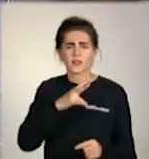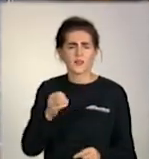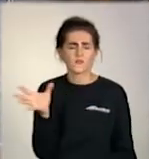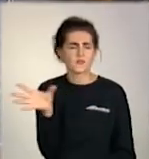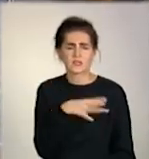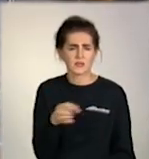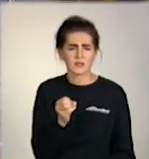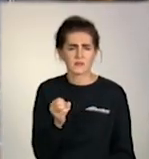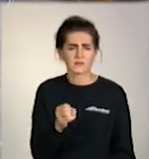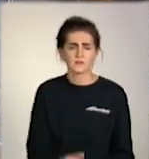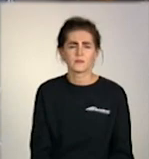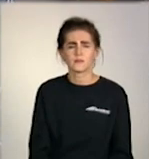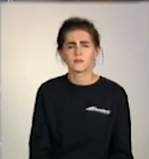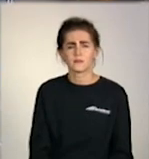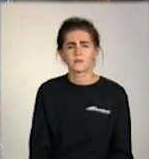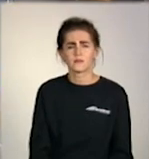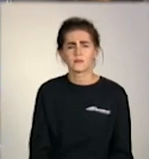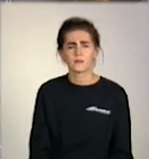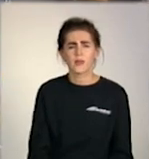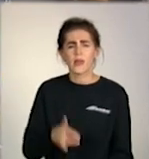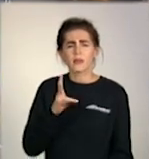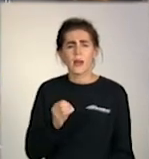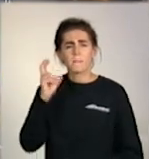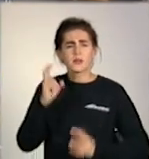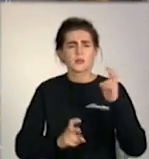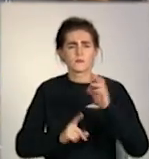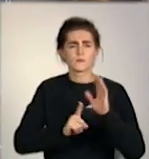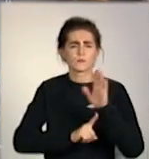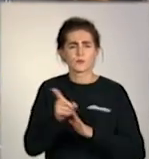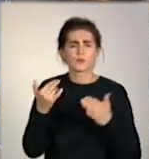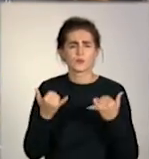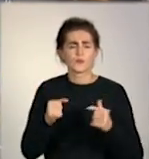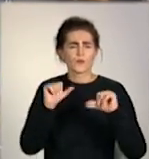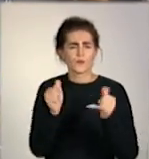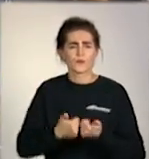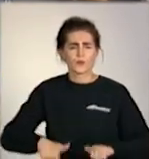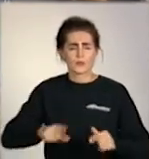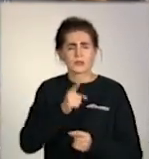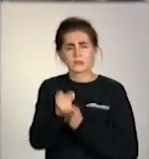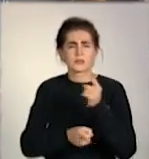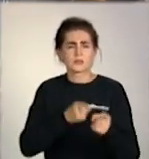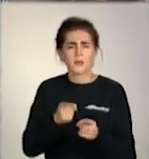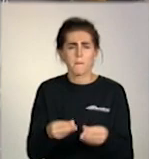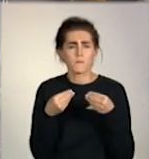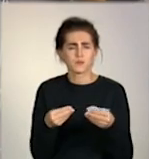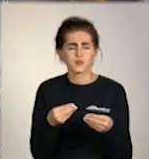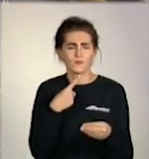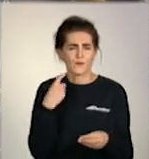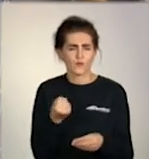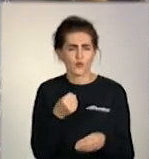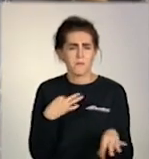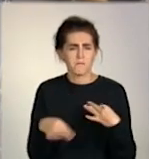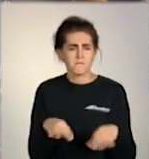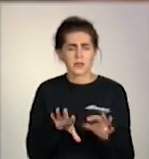Первые изменения это будут на производствах. Они уже сейчас переориентируются. И те, что плотные пакеты, они будут.